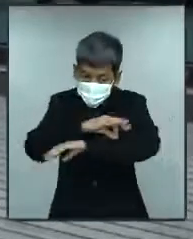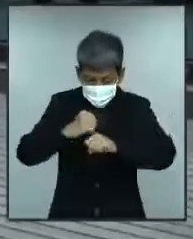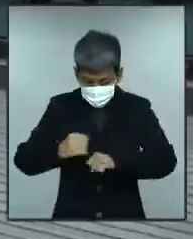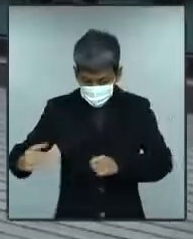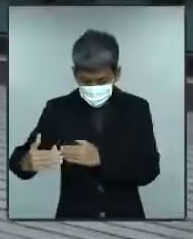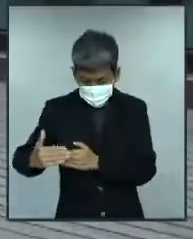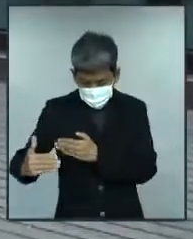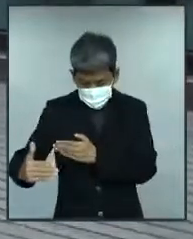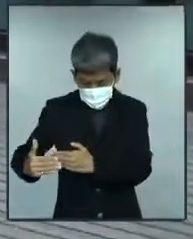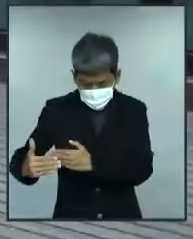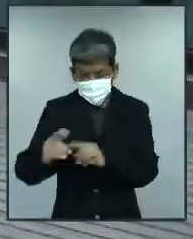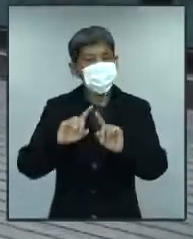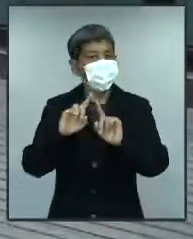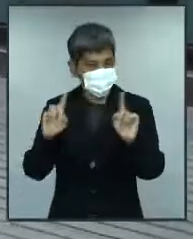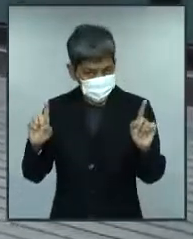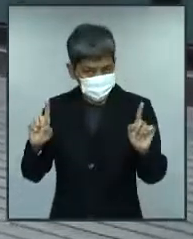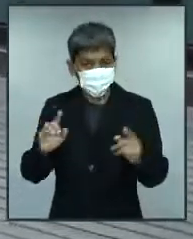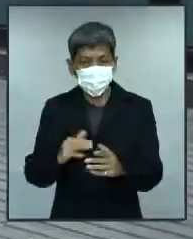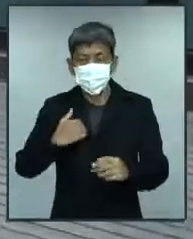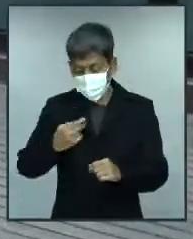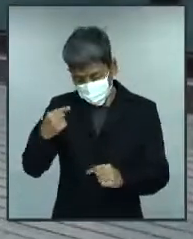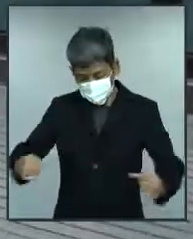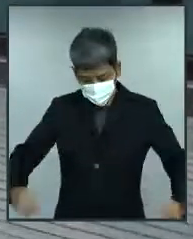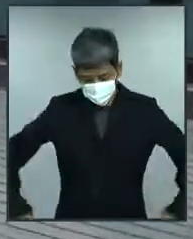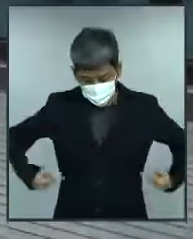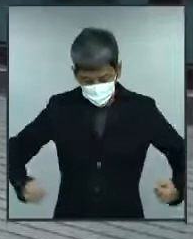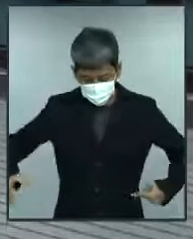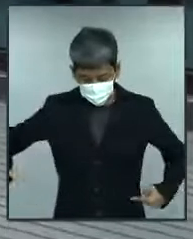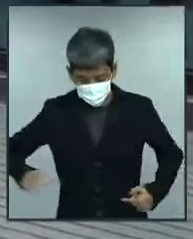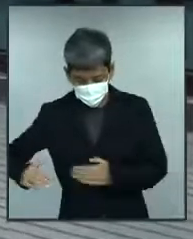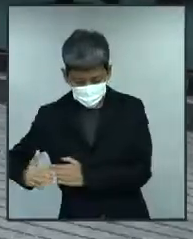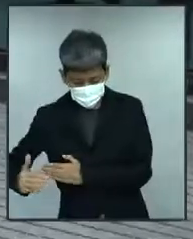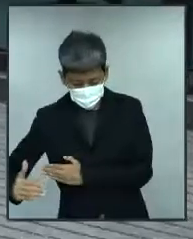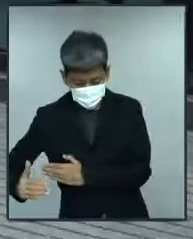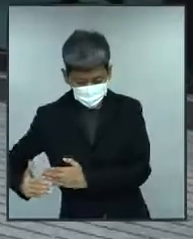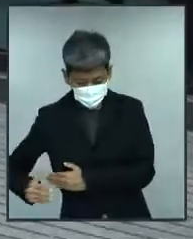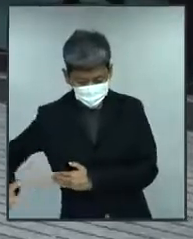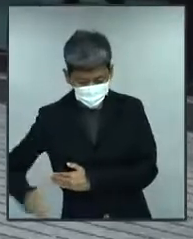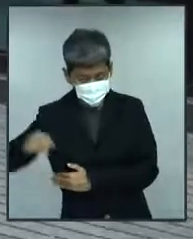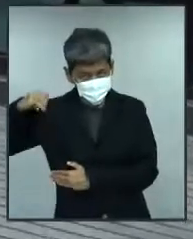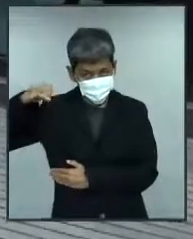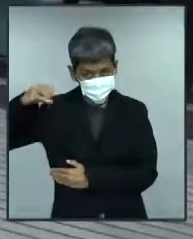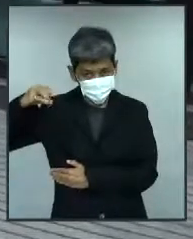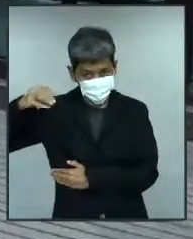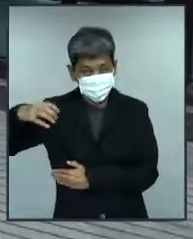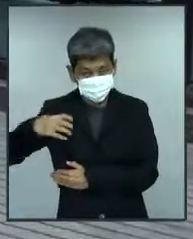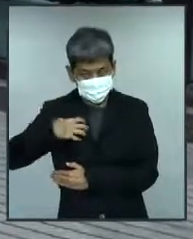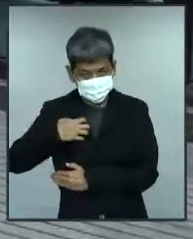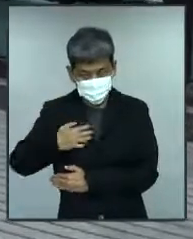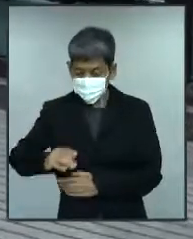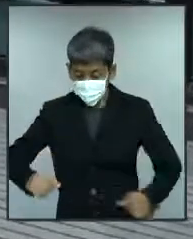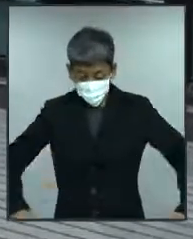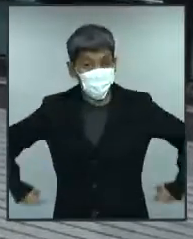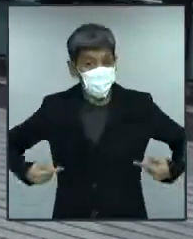ไซน ์ มันจะออกมาไม่เหมือนกัน ใช่ครับใช่ครับเราก็จะออกแบบให้ตรงเนี้ยมันสามารถมาขยับได้เพื่อที่จะ